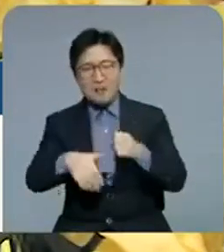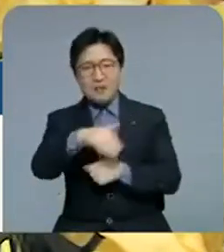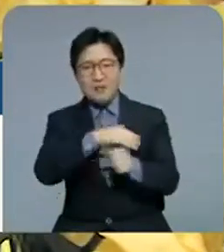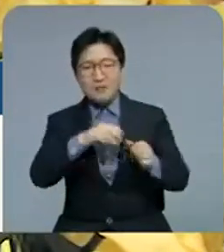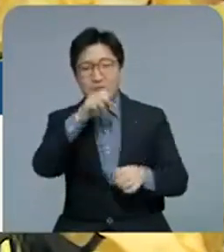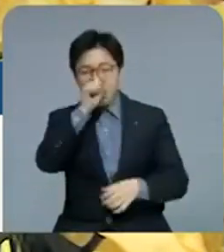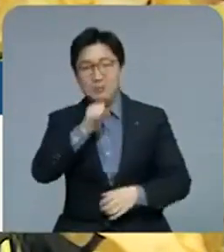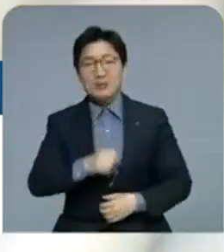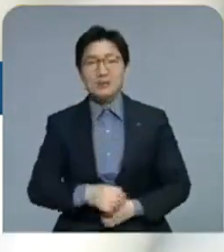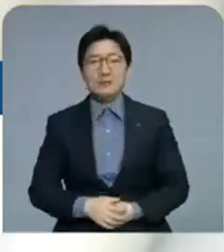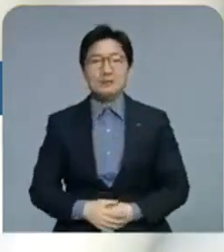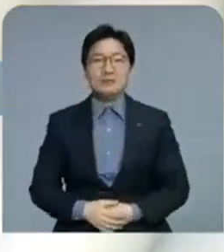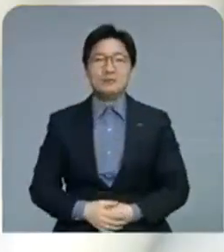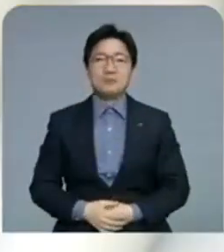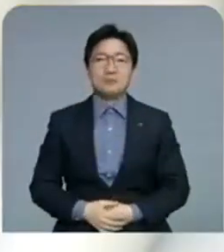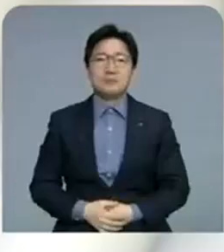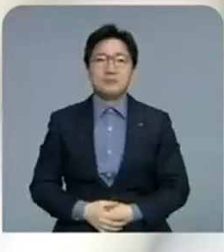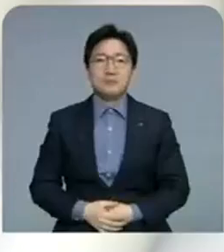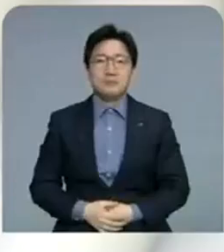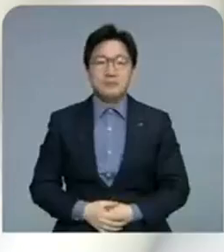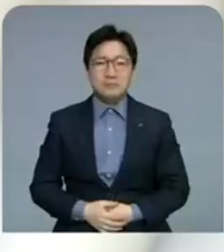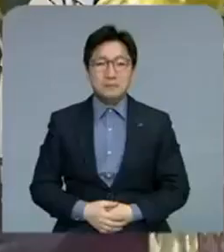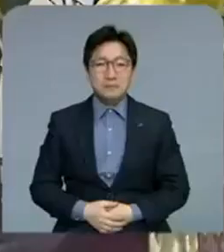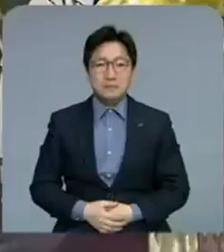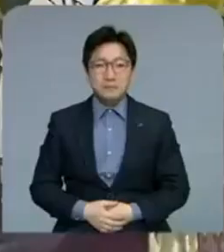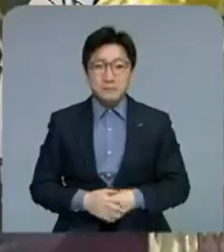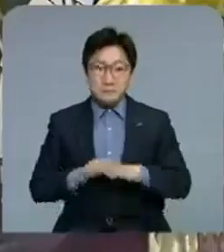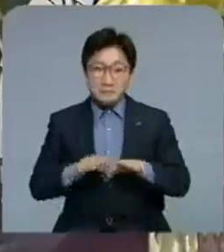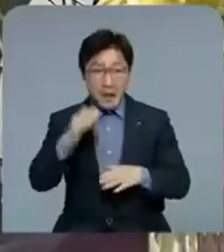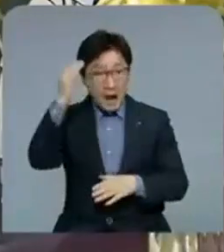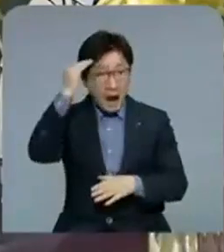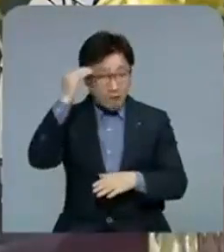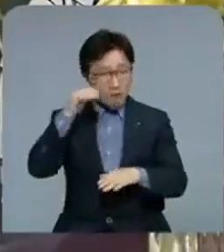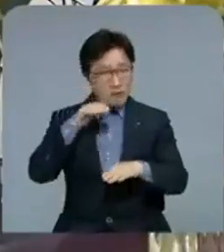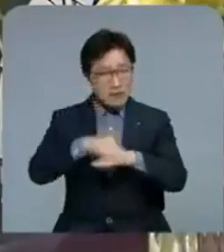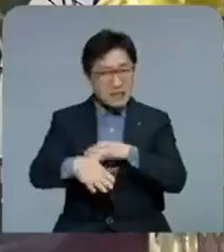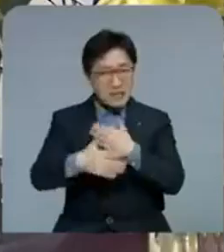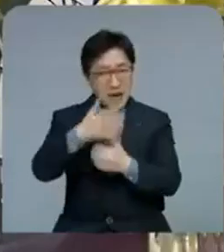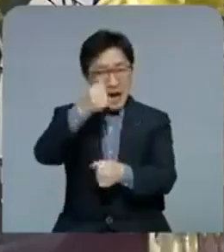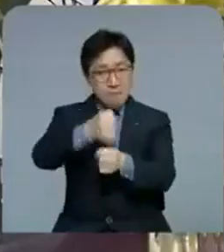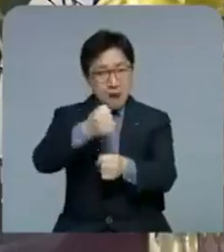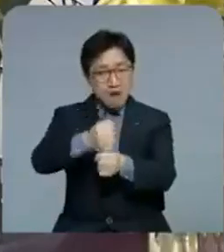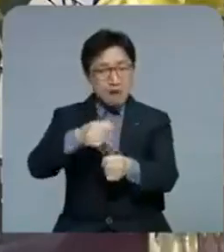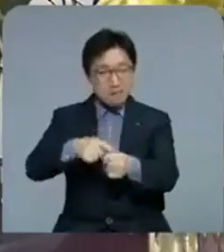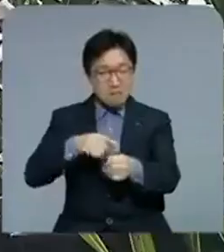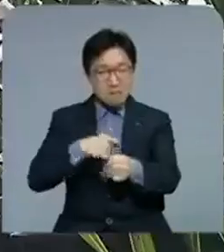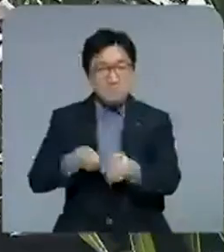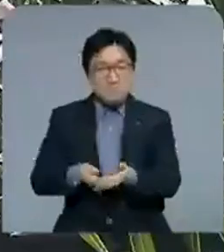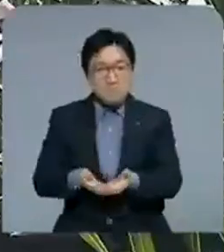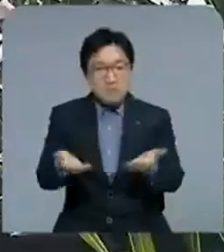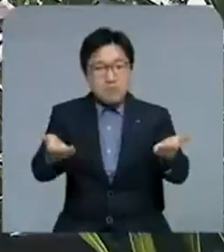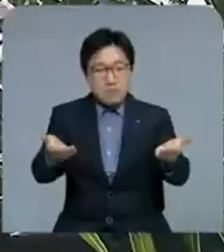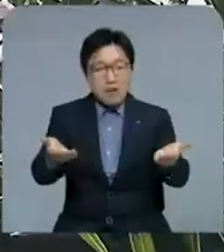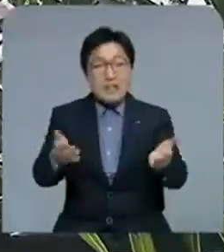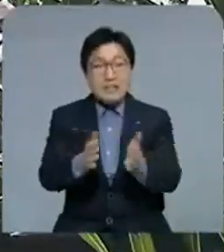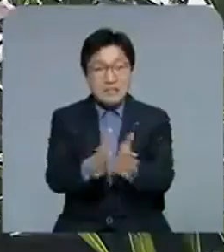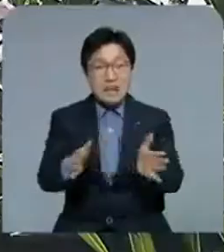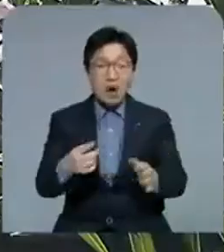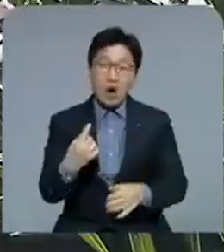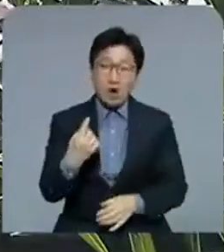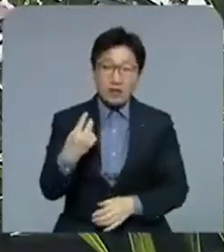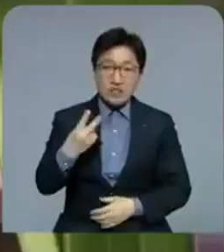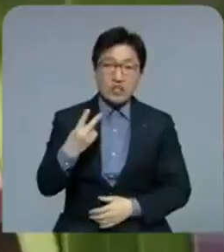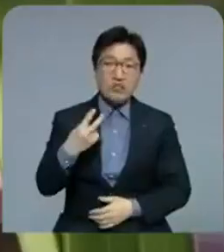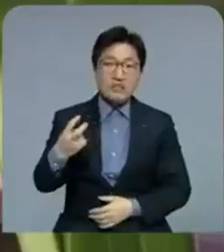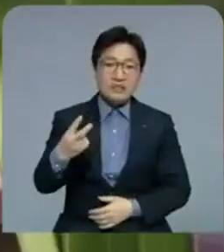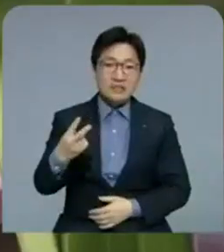분위기에도 굉장히 좋죠. 농촌진흥청이 국산 난 신비디움을 개발해 국내 농가에 보급하기 시작한 건 지난